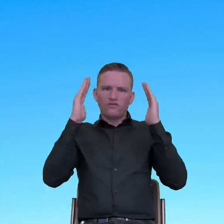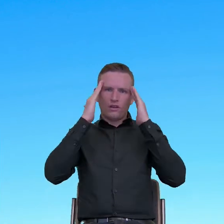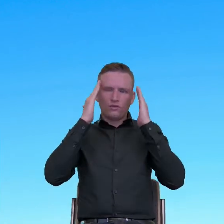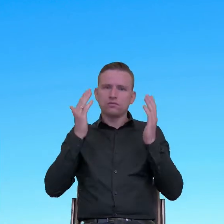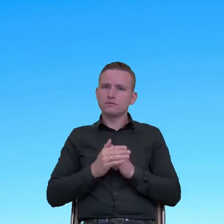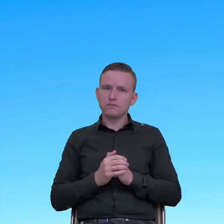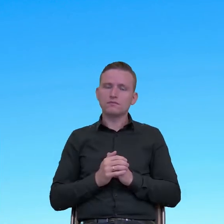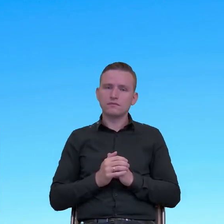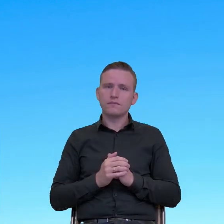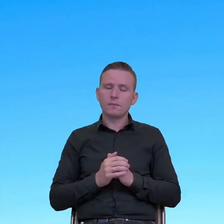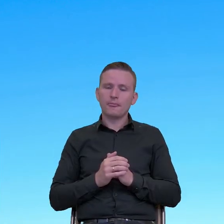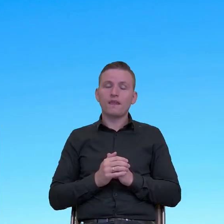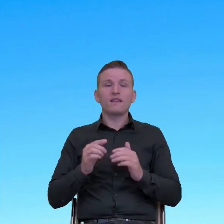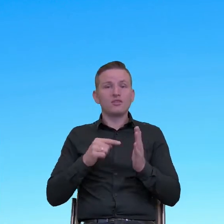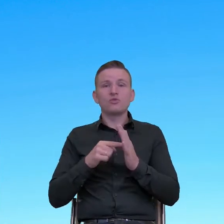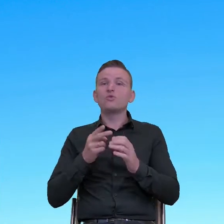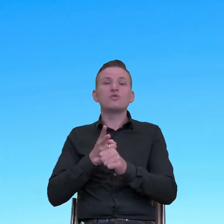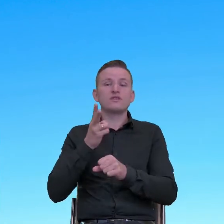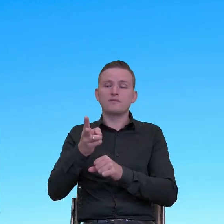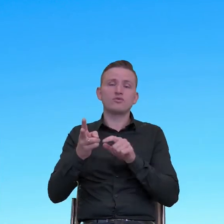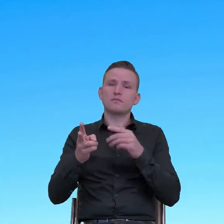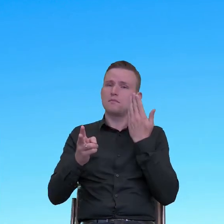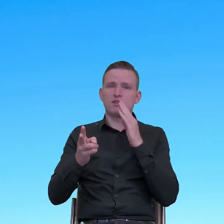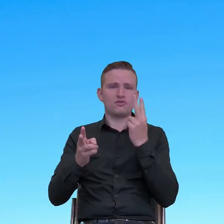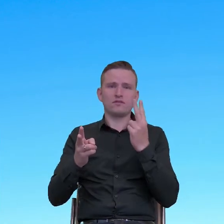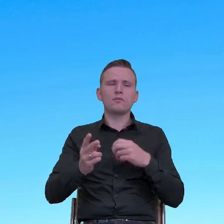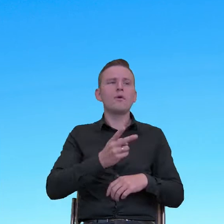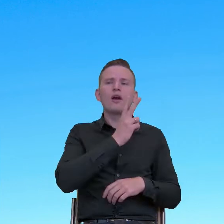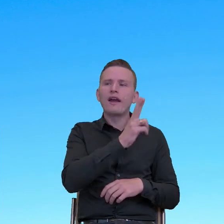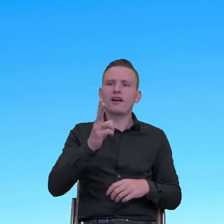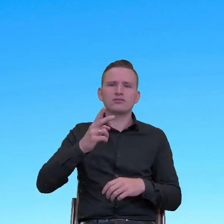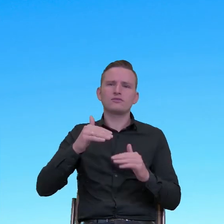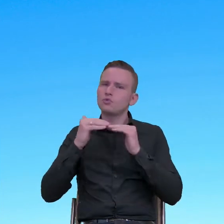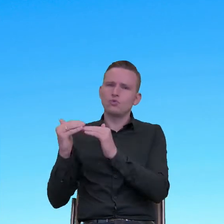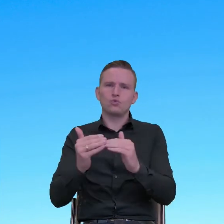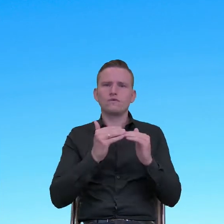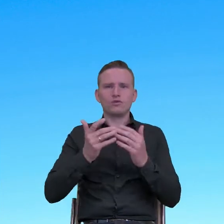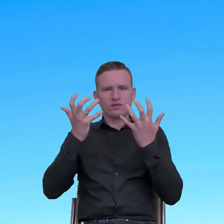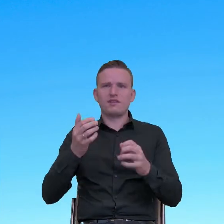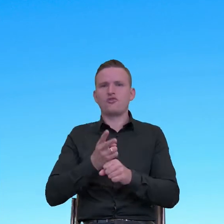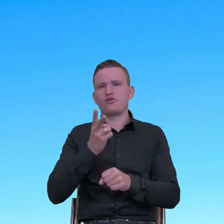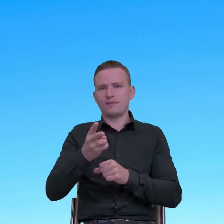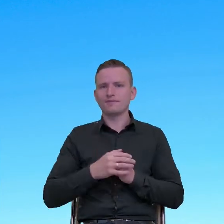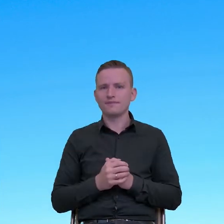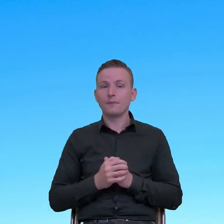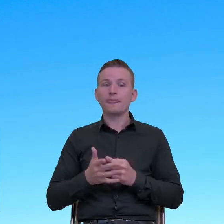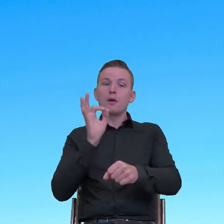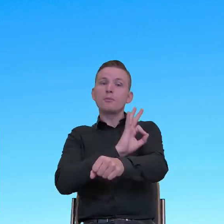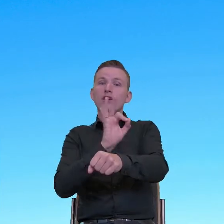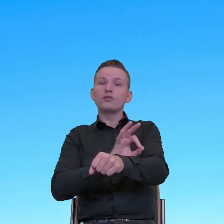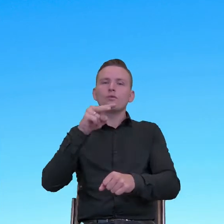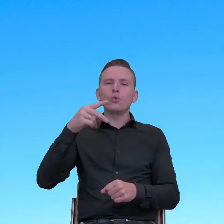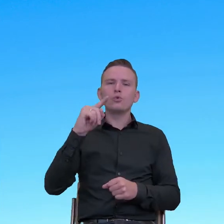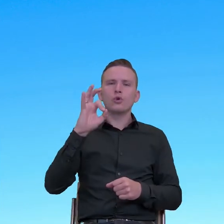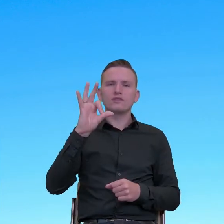ta dostępność jest wtedy dla nas bardzo ważna, bo każdy z niej tak naprawdę korzysta. Cieszę się, że takie projekty jak udostępniacze powstają,